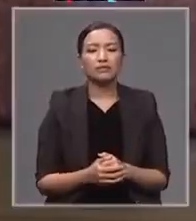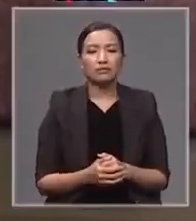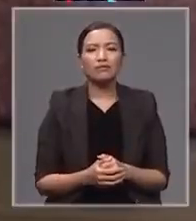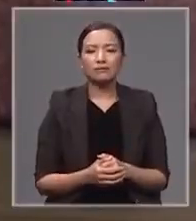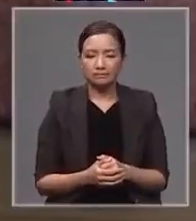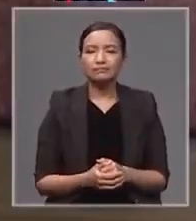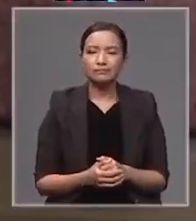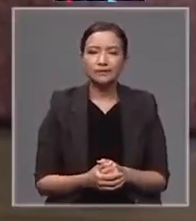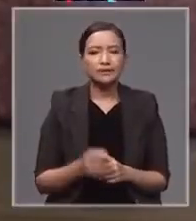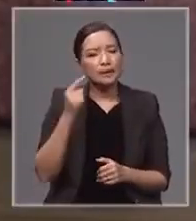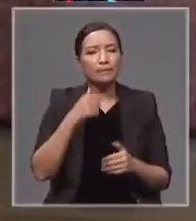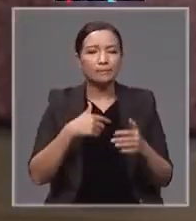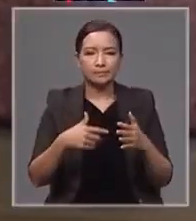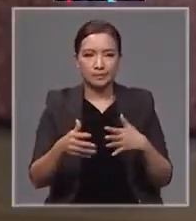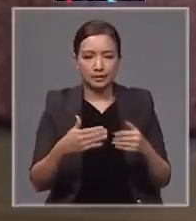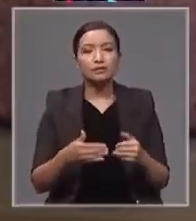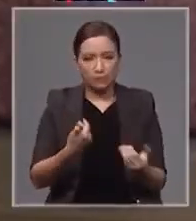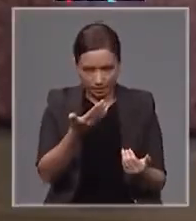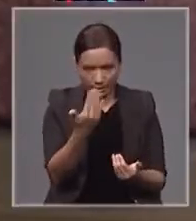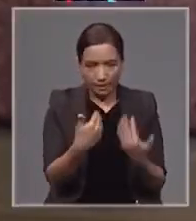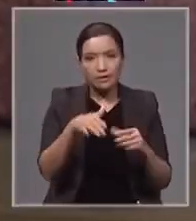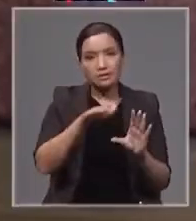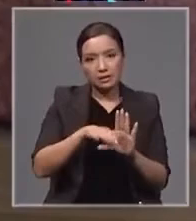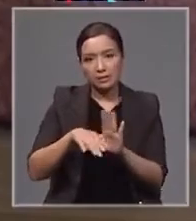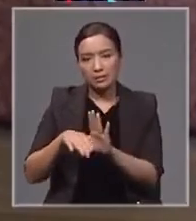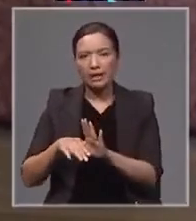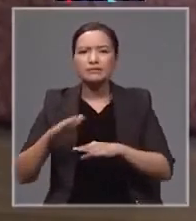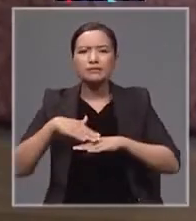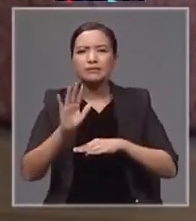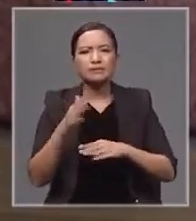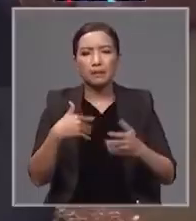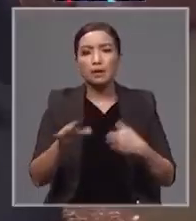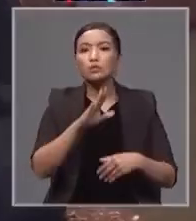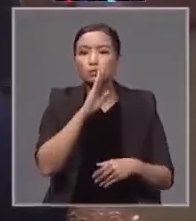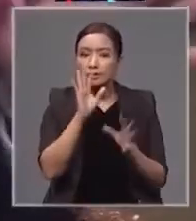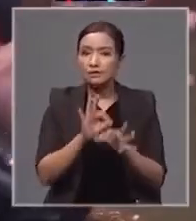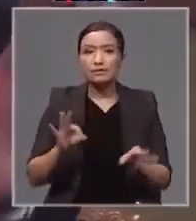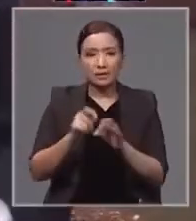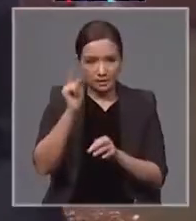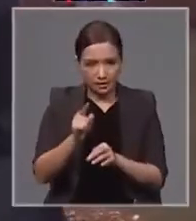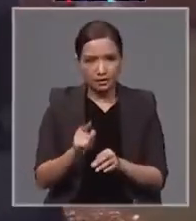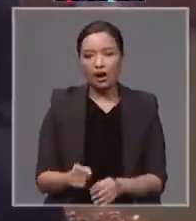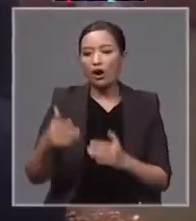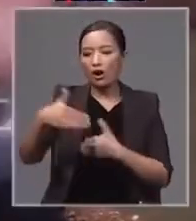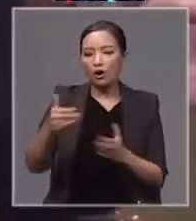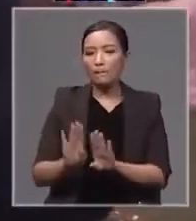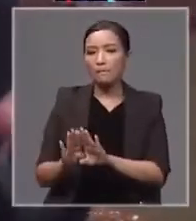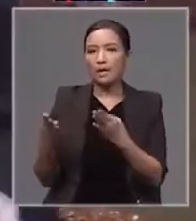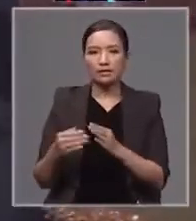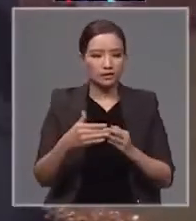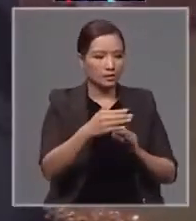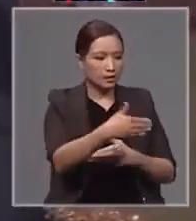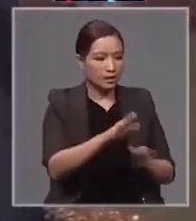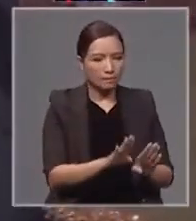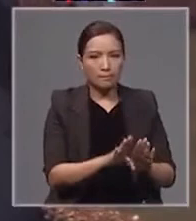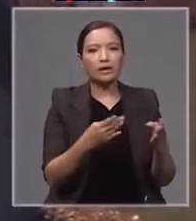ก็ไม่เป็นไรครับสมัครมาเถอะครับไม่ต้องกลัวล้นถ้าหากว่ามันจำเป็นจริงๆเราเปิดอีกห้องนึงเราเปิดวงจรปิดก็